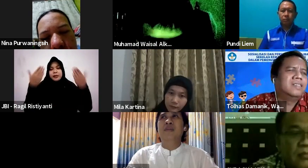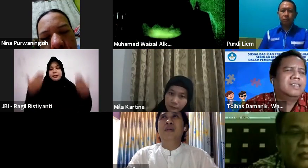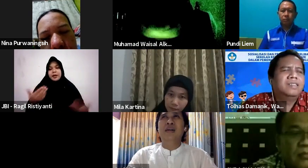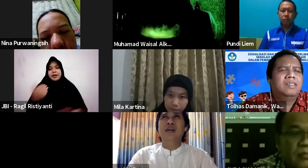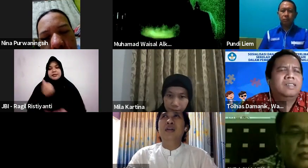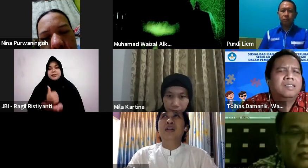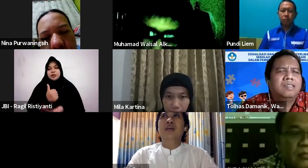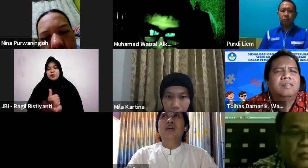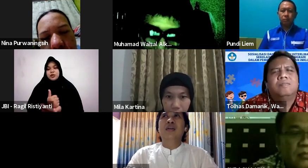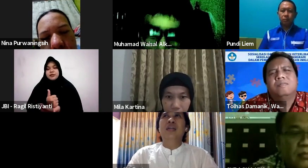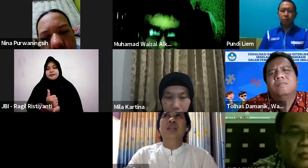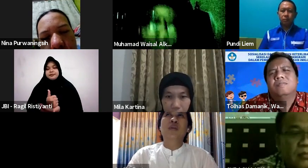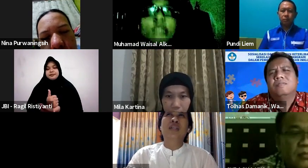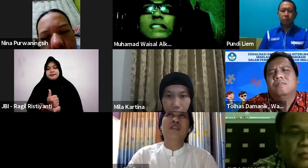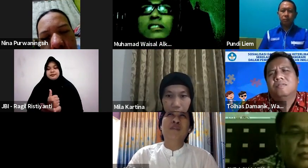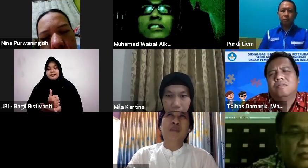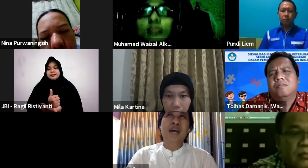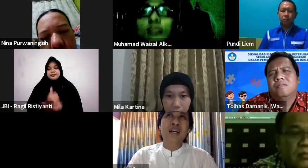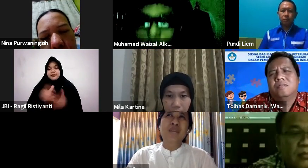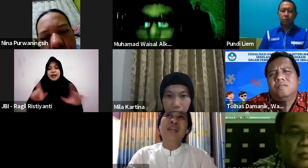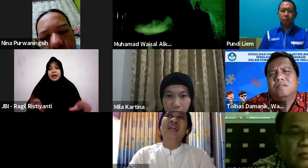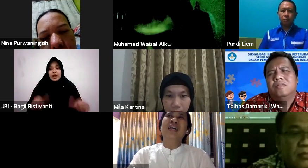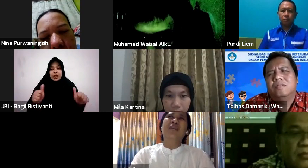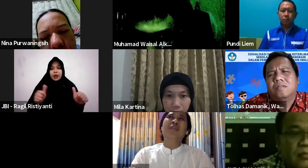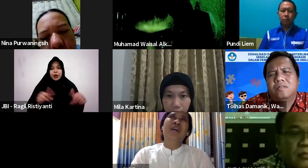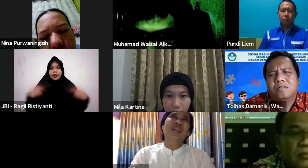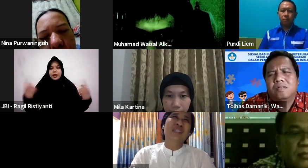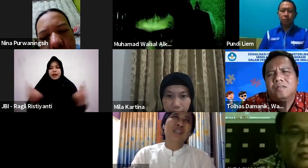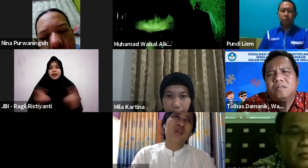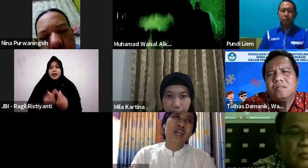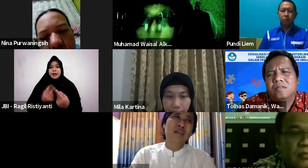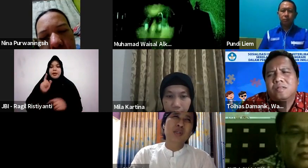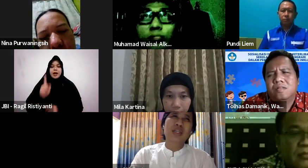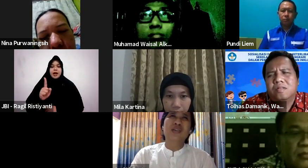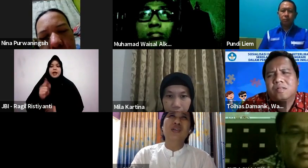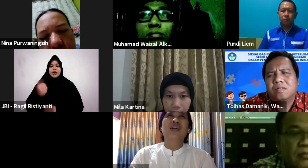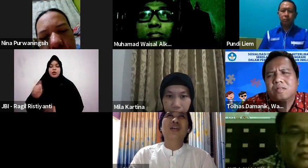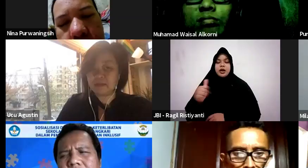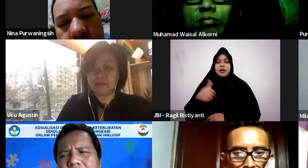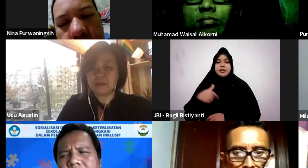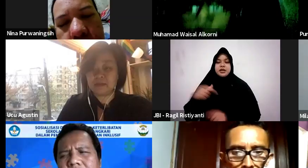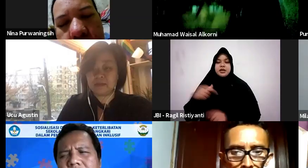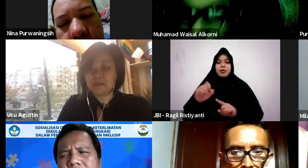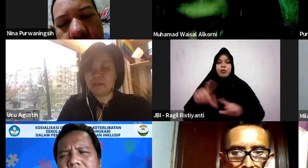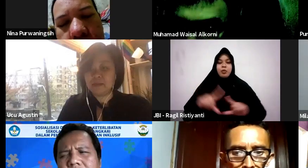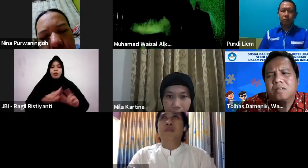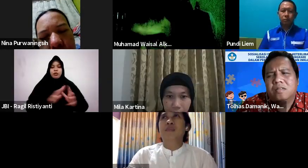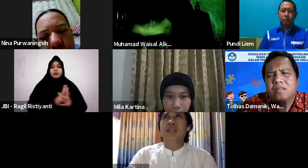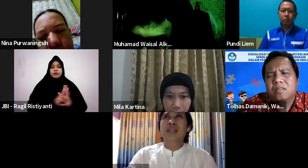apa kehidupan difable Bahkan mereka yang bisa mengakses sekolahpun gitu